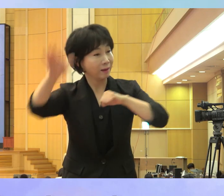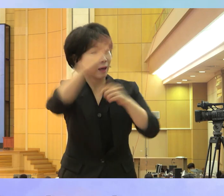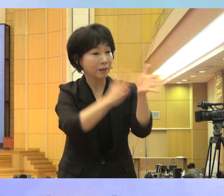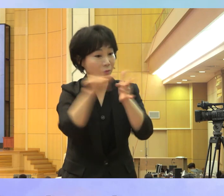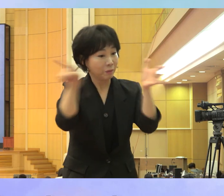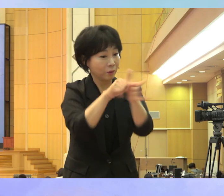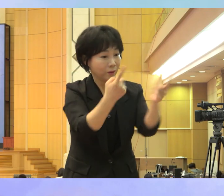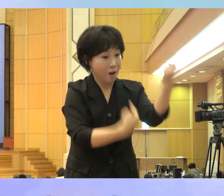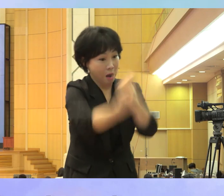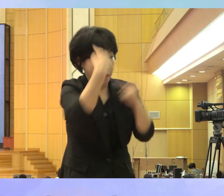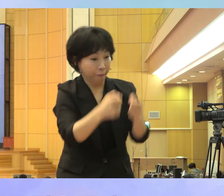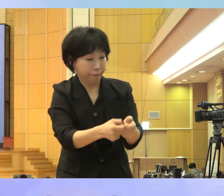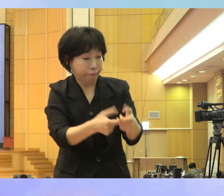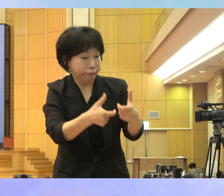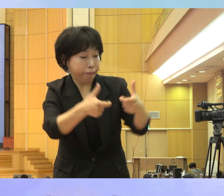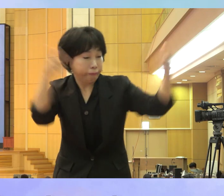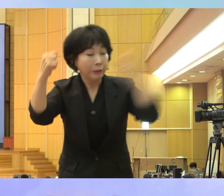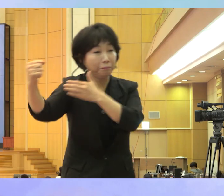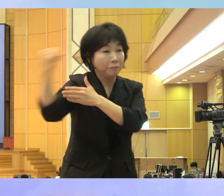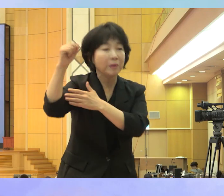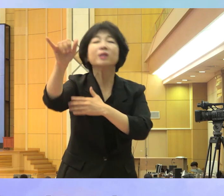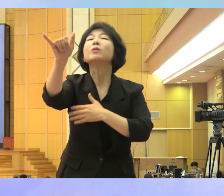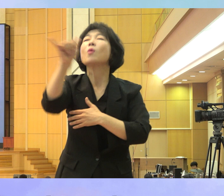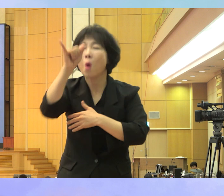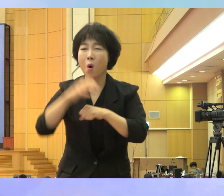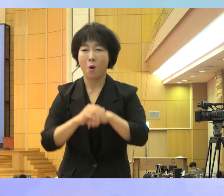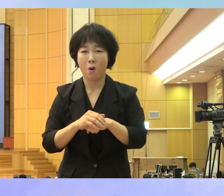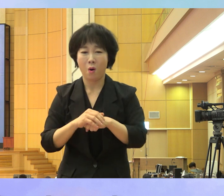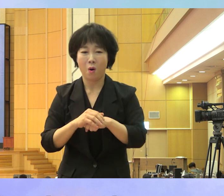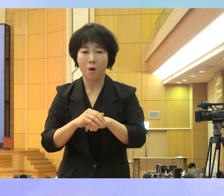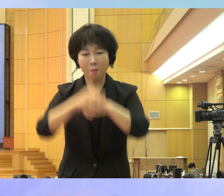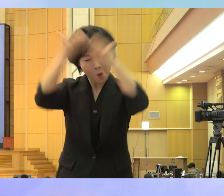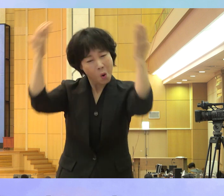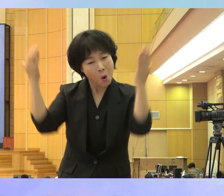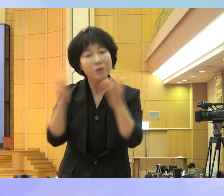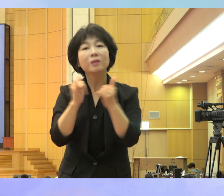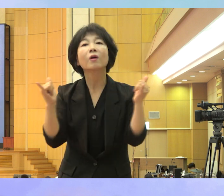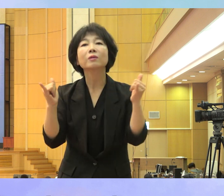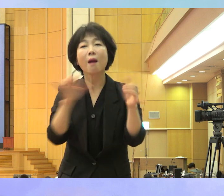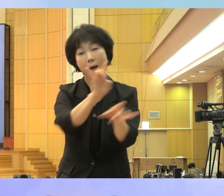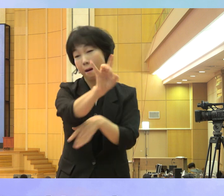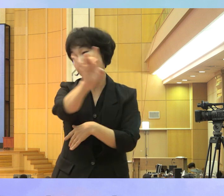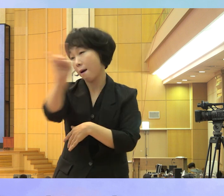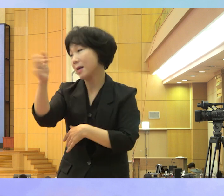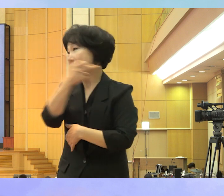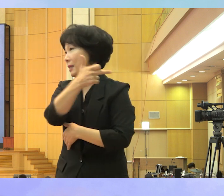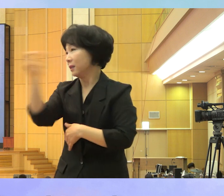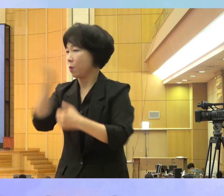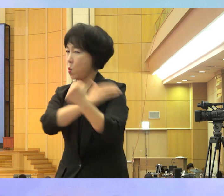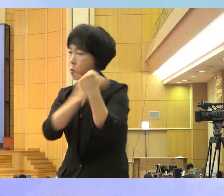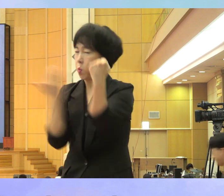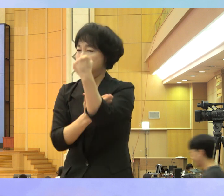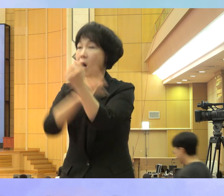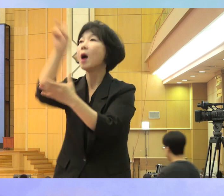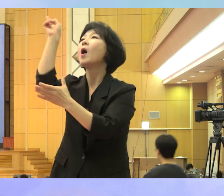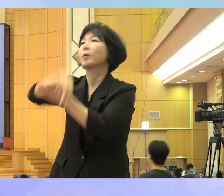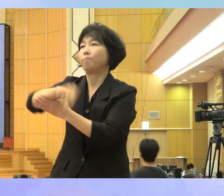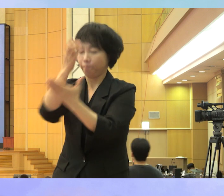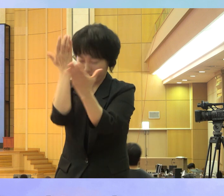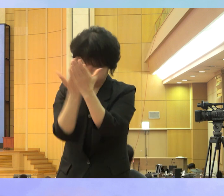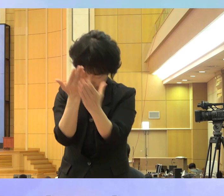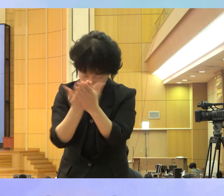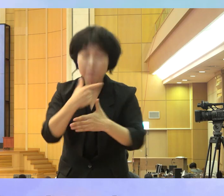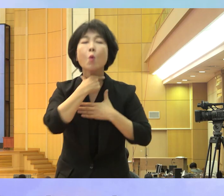주님 앞에 돌아오는 놀라운 역사가 이룰 수 있도록 모든 성도 한 명 한 명에게 크신 권능으로 덧입혀